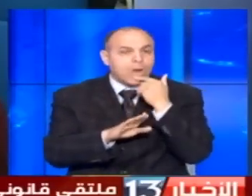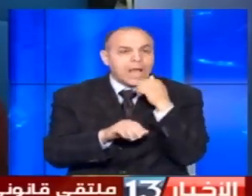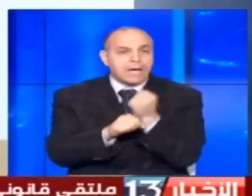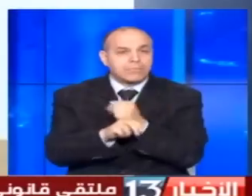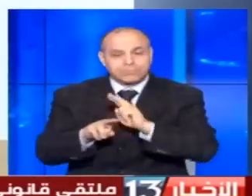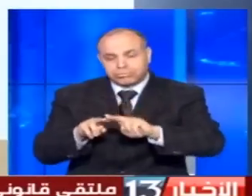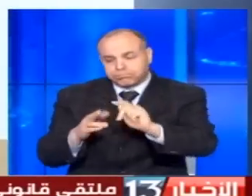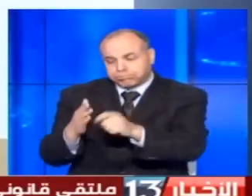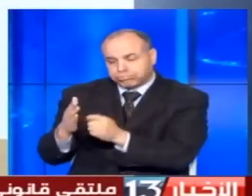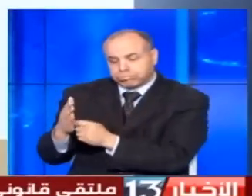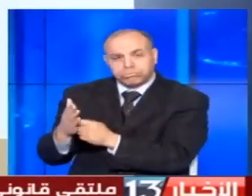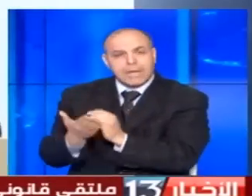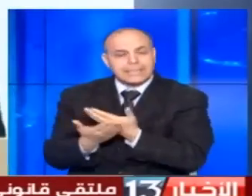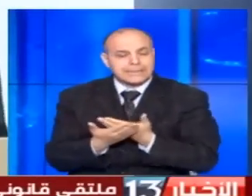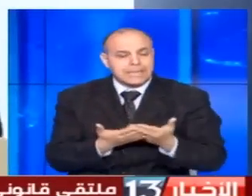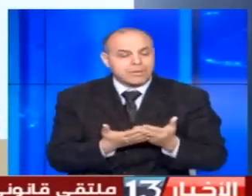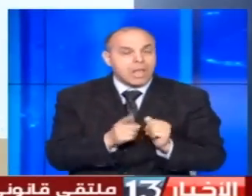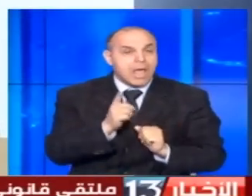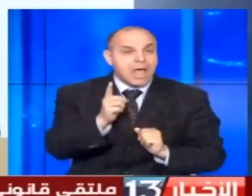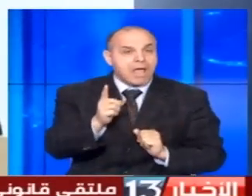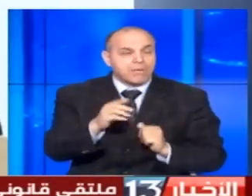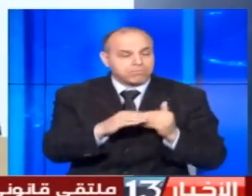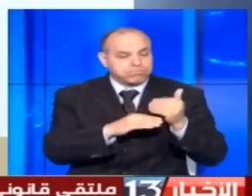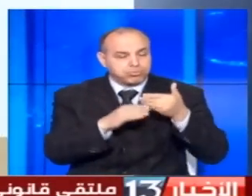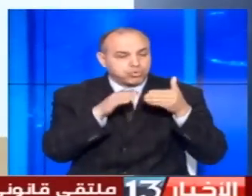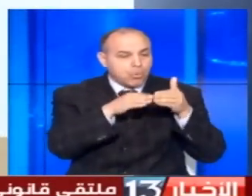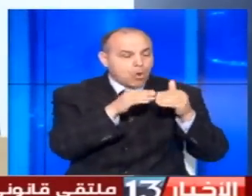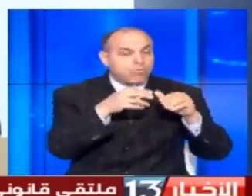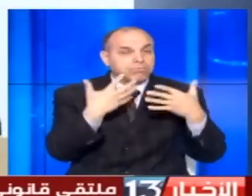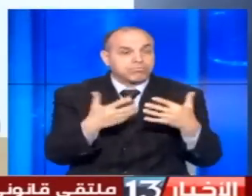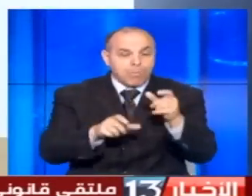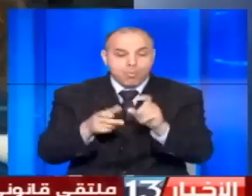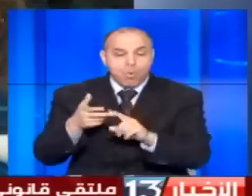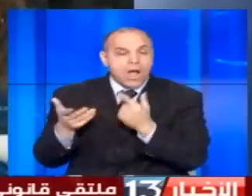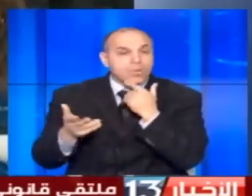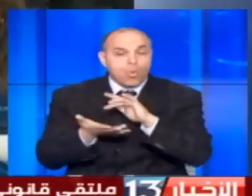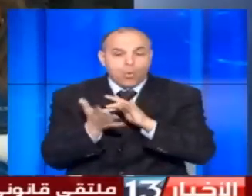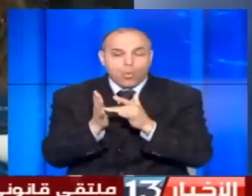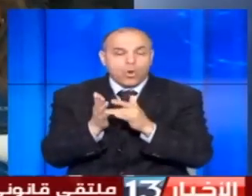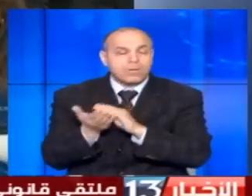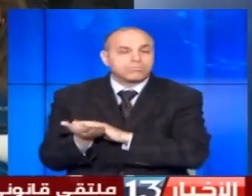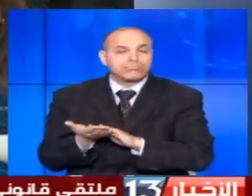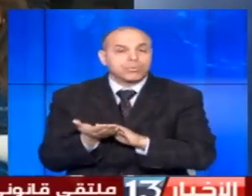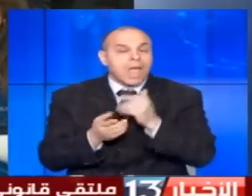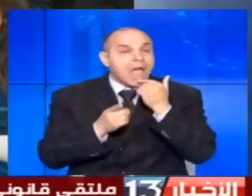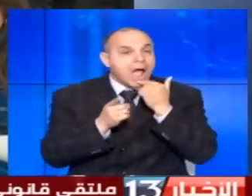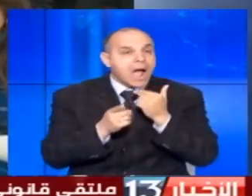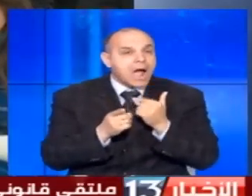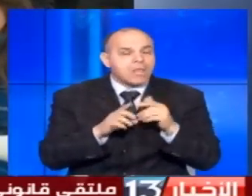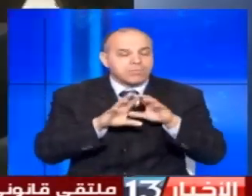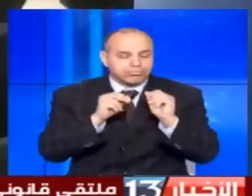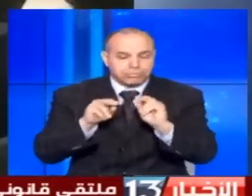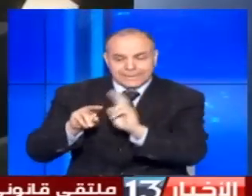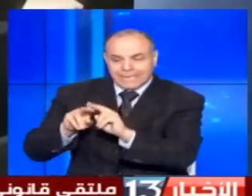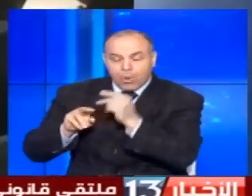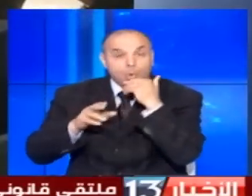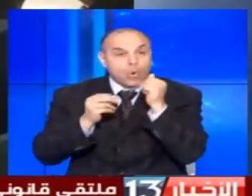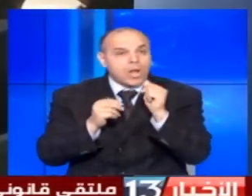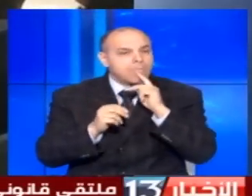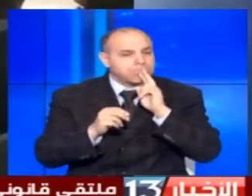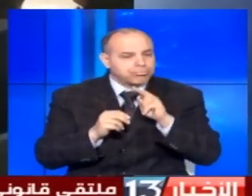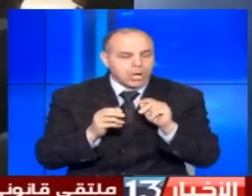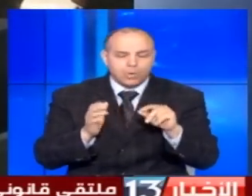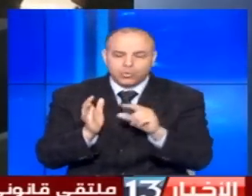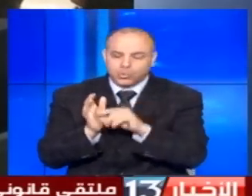صياغتها وبساطتها لتتجاوز المواطن في جميع الميادين وتجس الاصلاحات التي اقرها